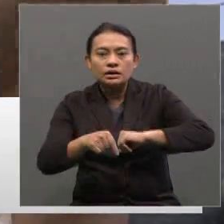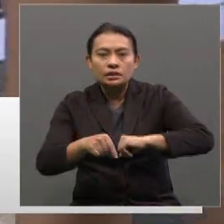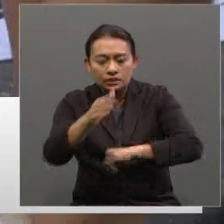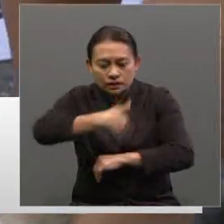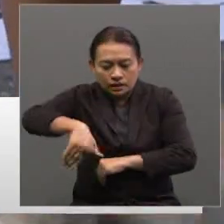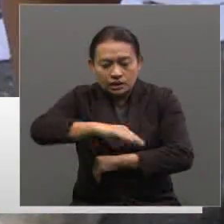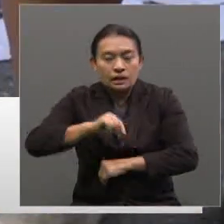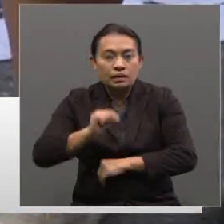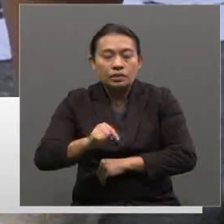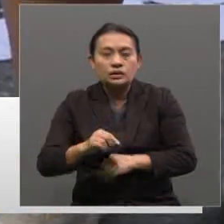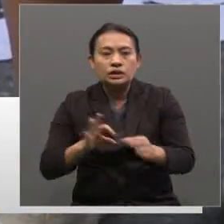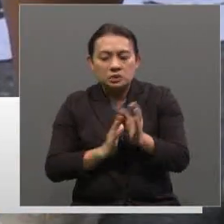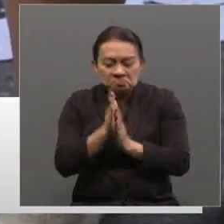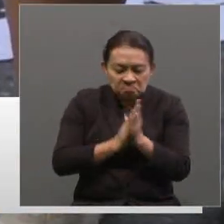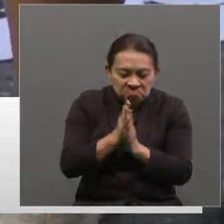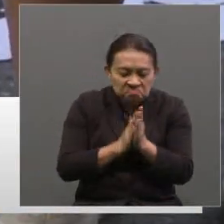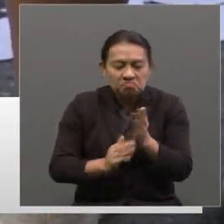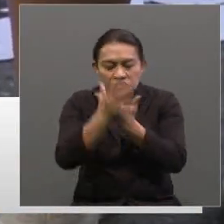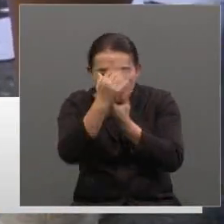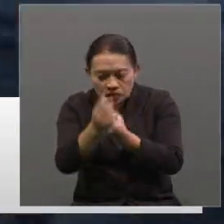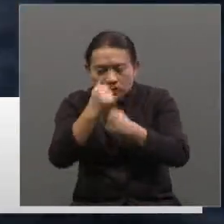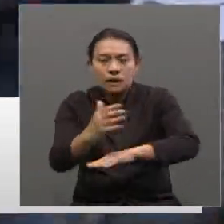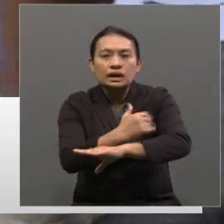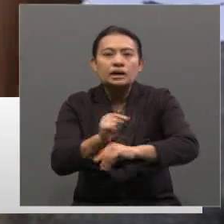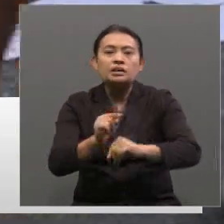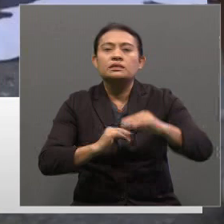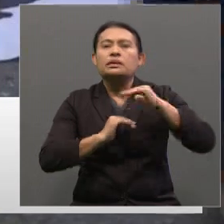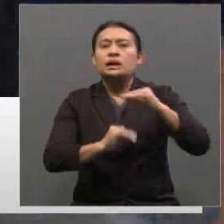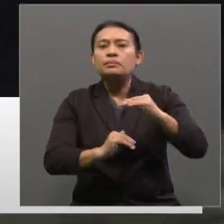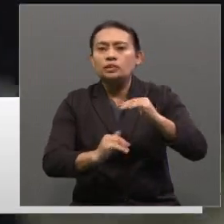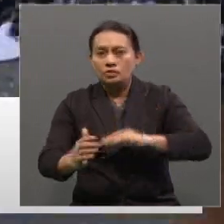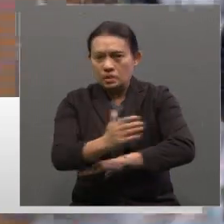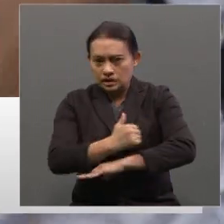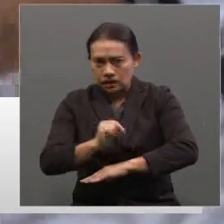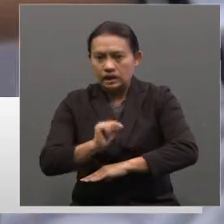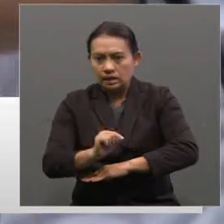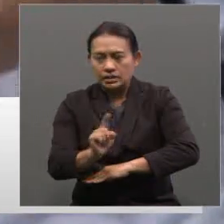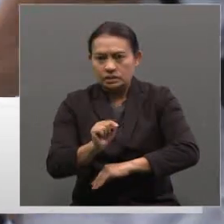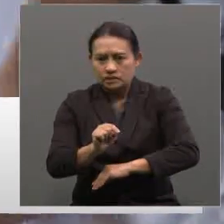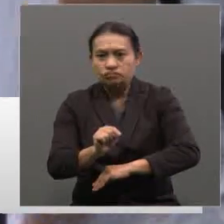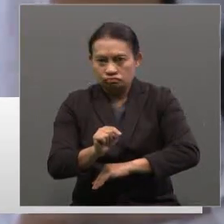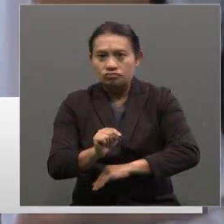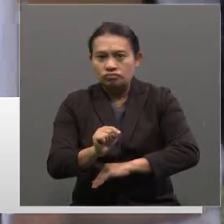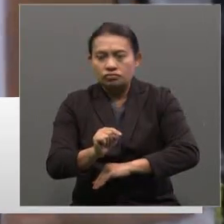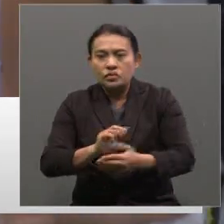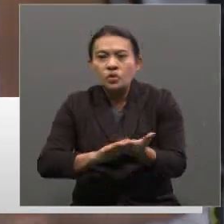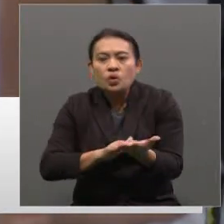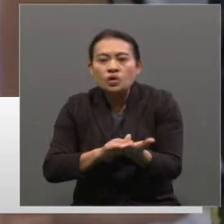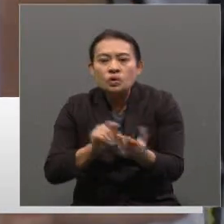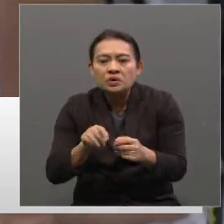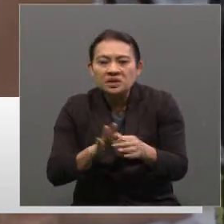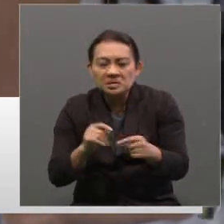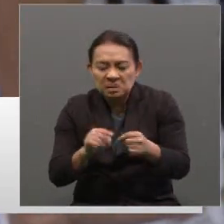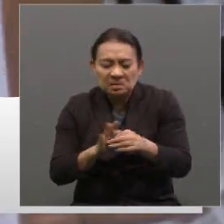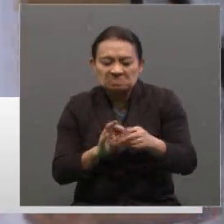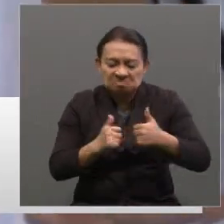ตื่นตัวทางการเมืองทั้งนั้นเพียงแต่ว่าเราอย่าไปจำกัดกรอบคำว่าการเมืองมันคือการขอโทษนะครับวิ่งสู้ฟัด